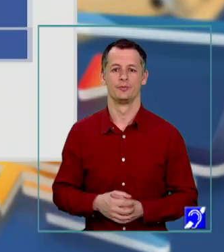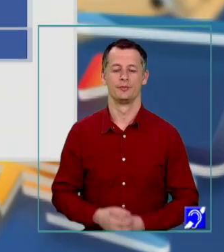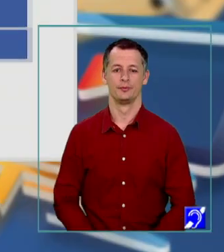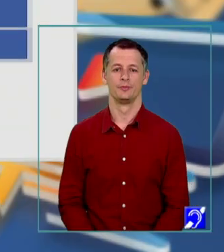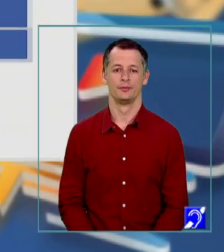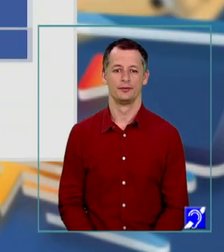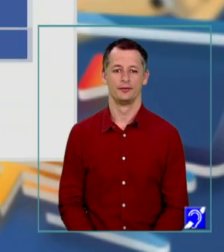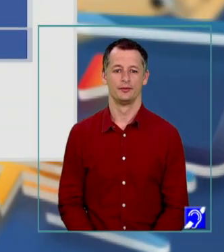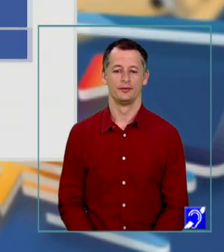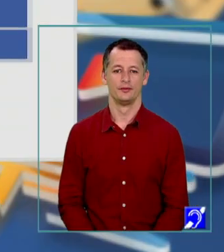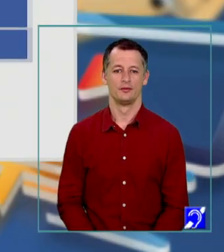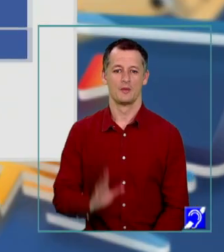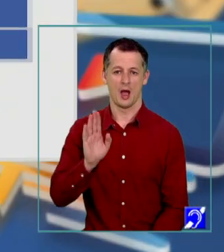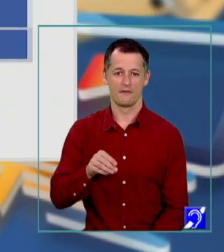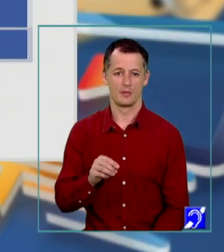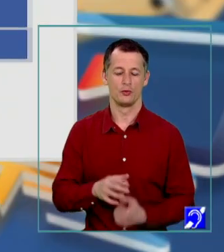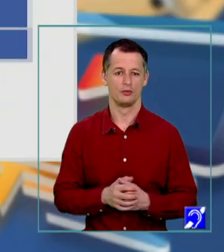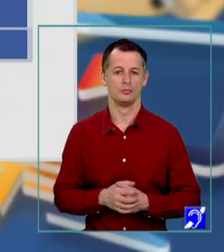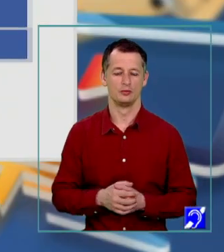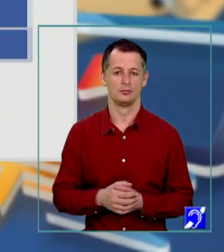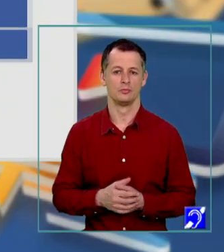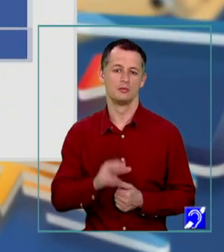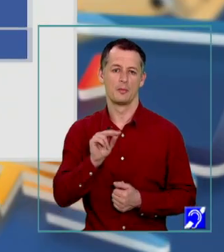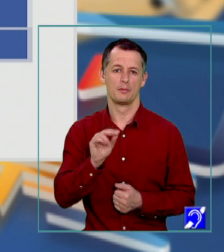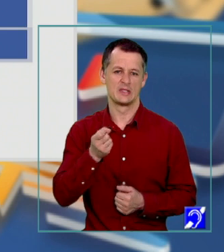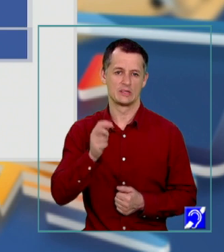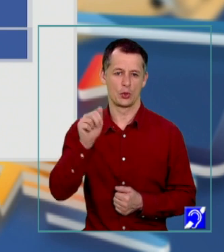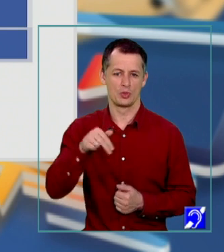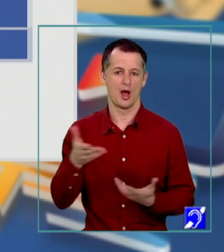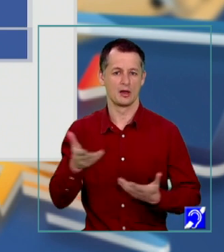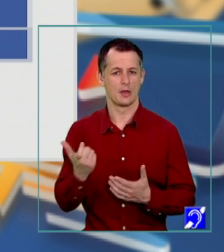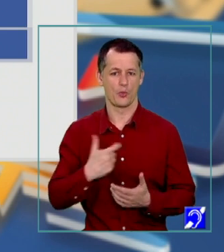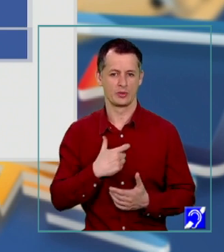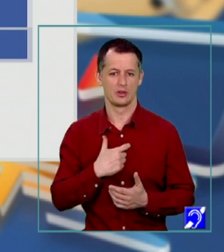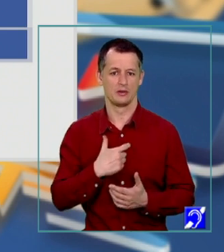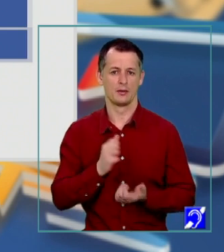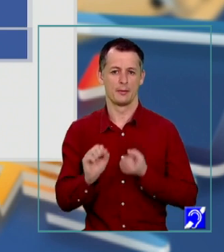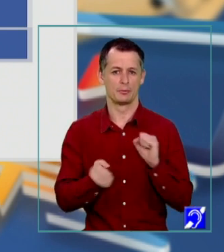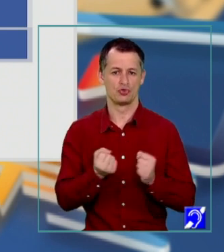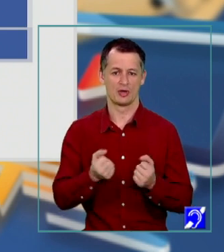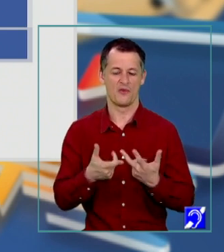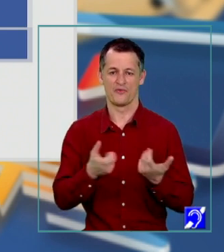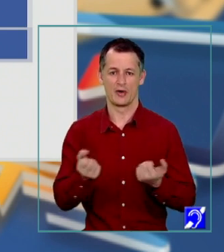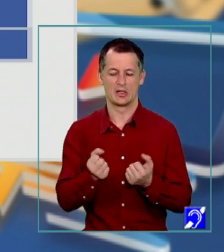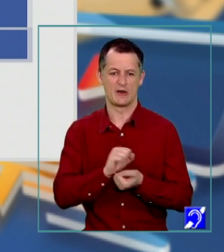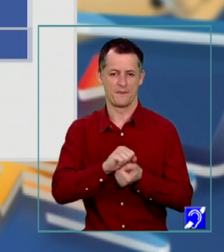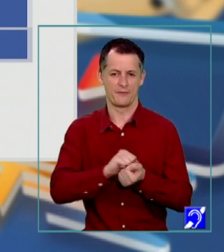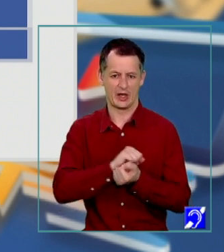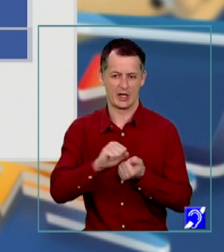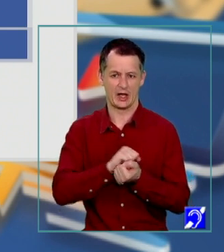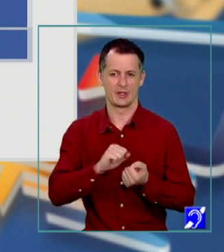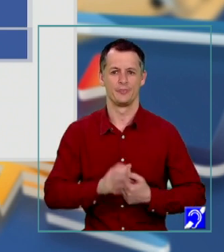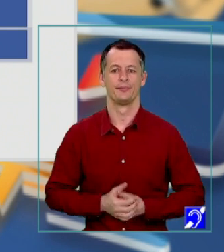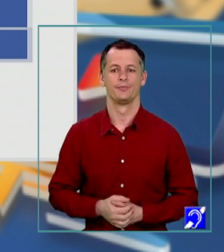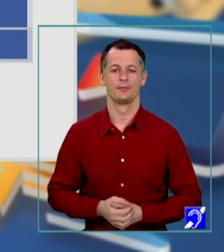cilindru, avem un piston care se poate mișca fără frecare, dar care poate fi